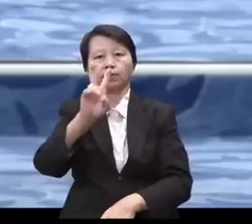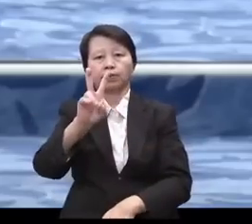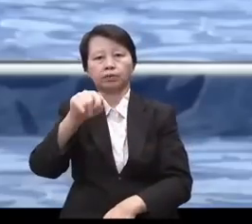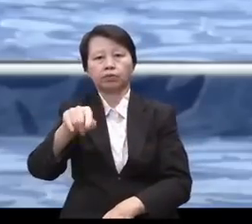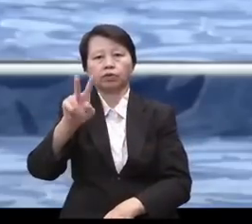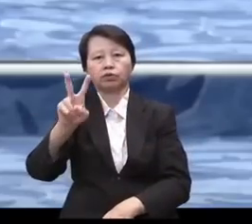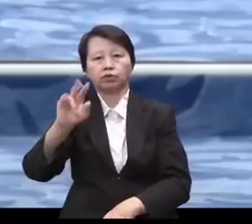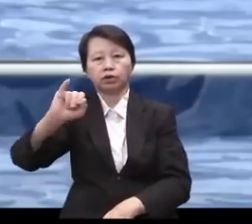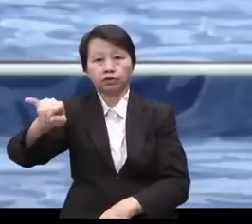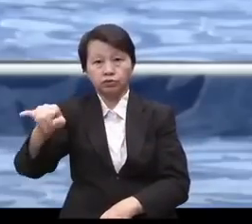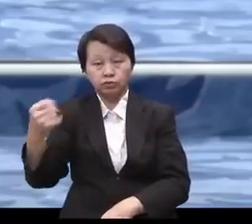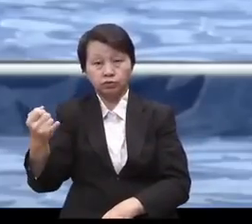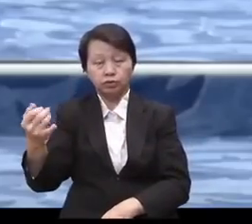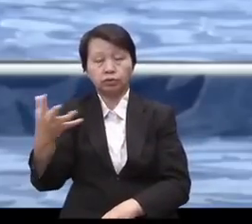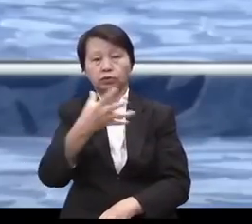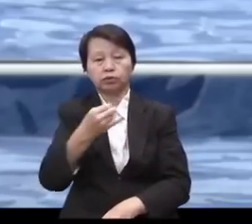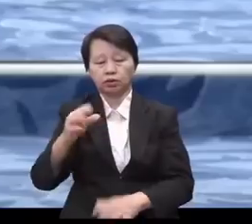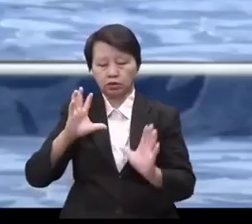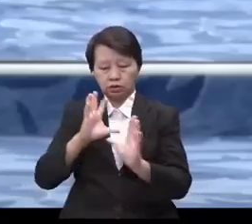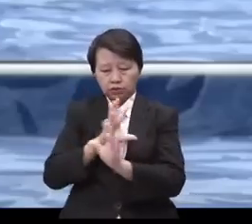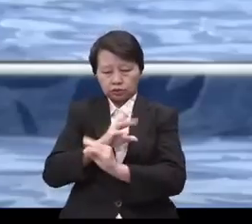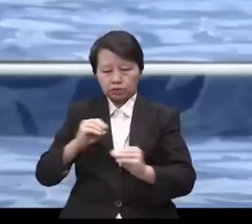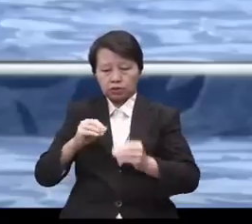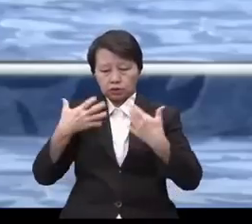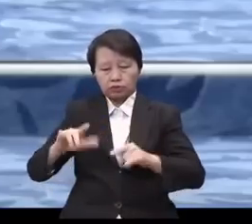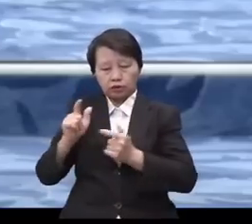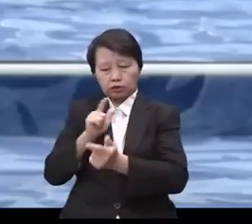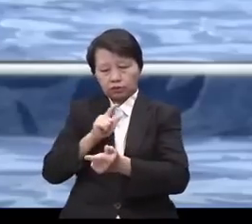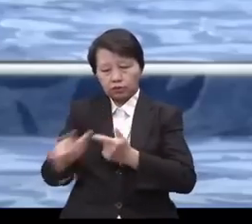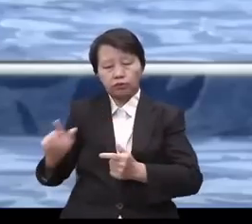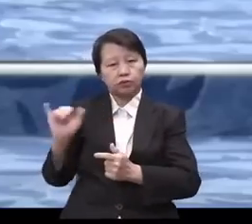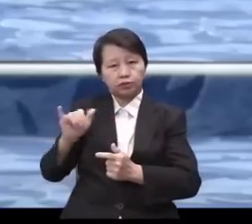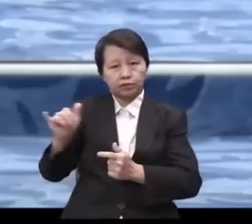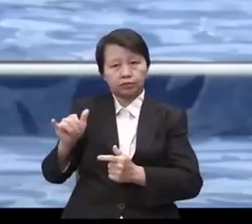82.2 juta ringgit, dan di Sarawak yang telah diluluskan juga